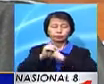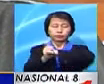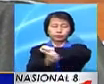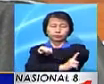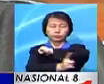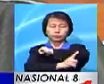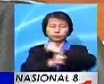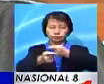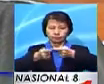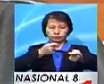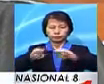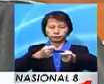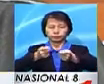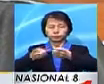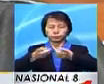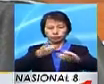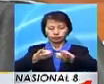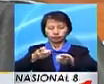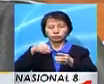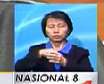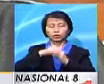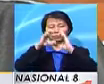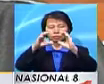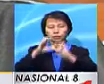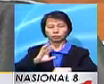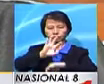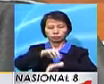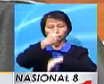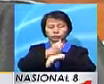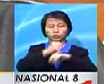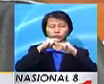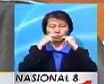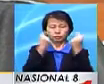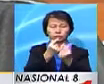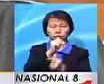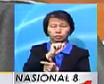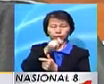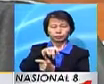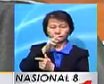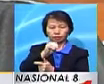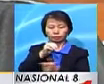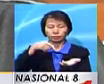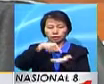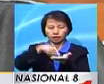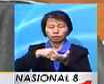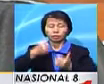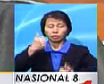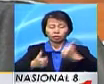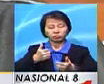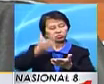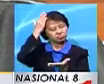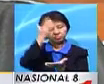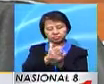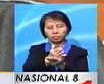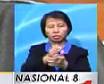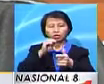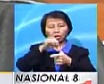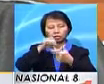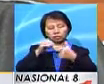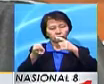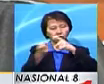ada dalam kaedah penubuhan pasukan ini, sama ada ditamatkan,